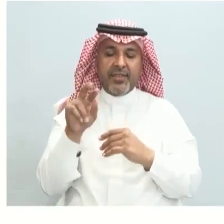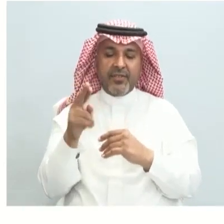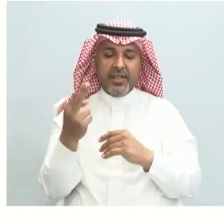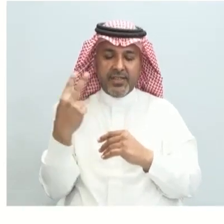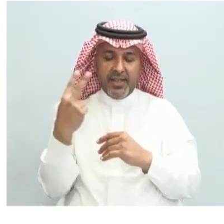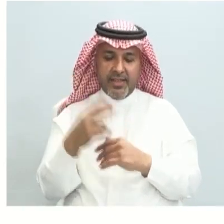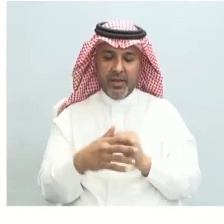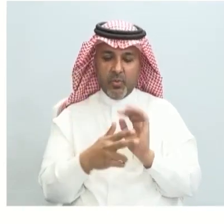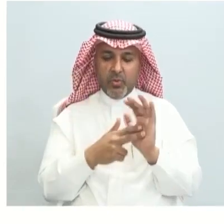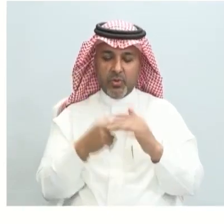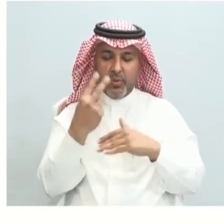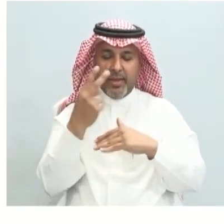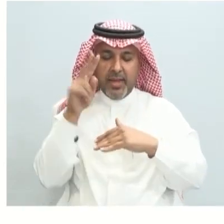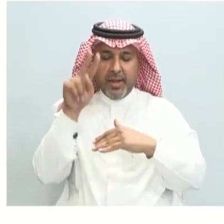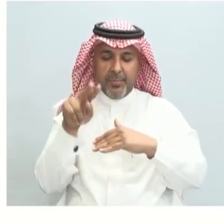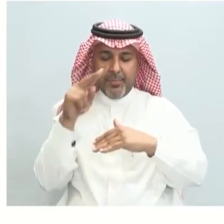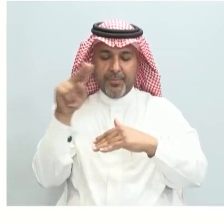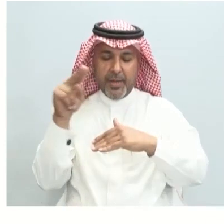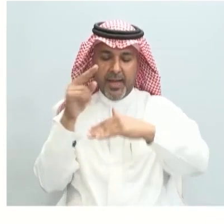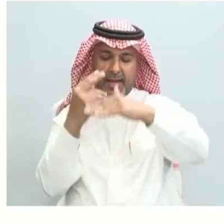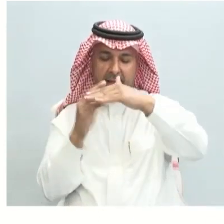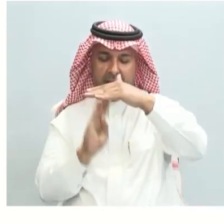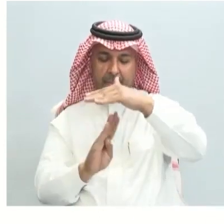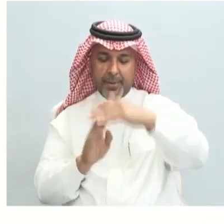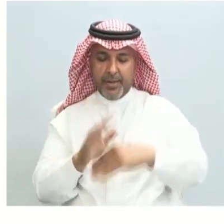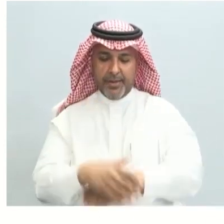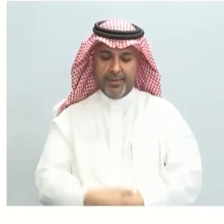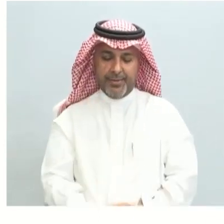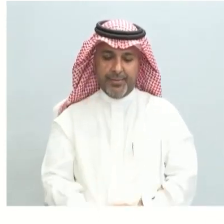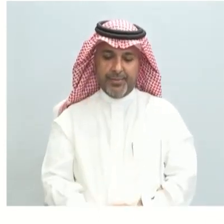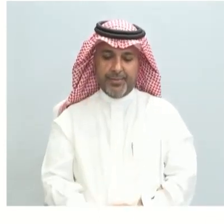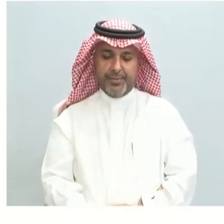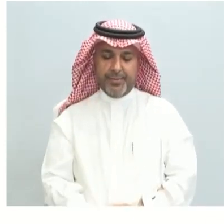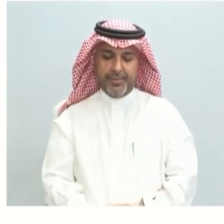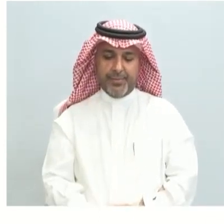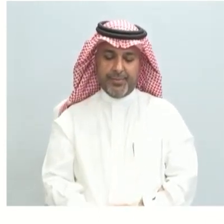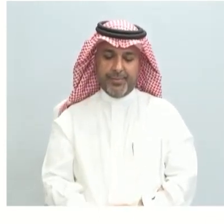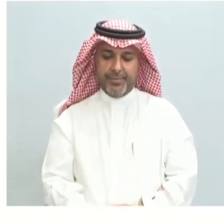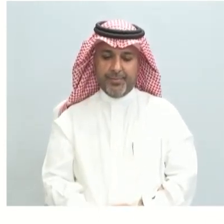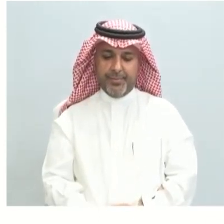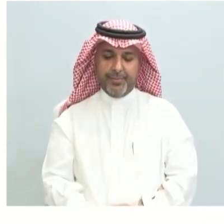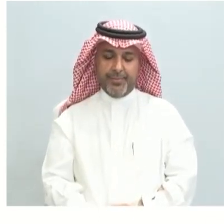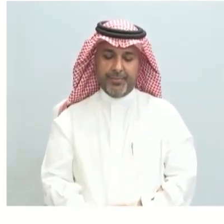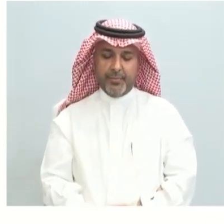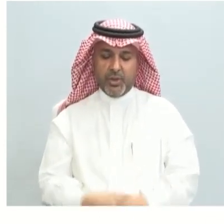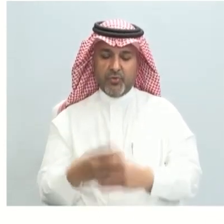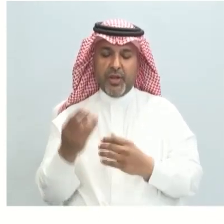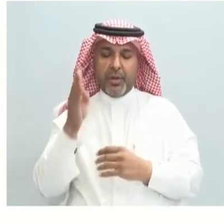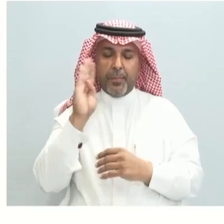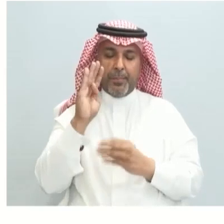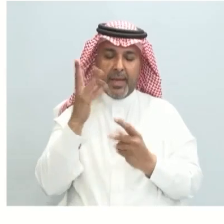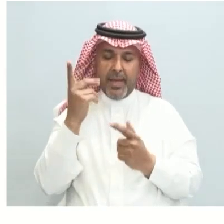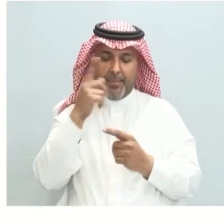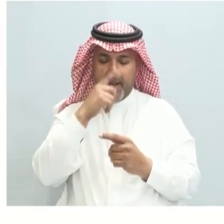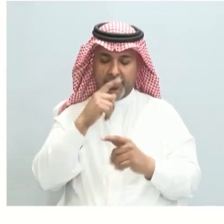2 باي على بي بهذه بهذا الشكل، فلو حبيت إني أجيب قيمة البي الآن كل ما علي إني أسويه